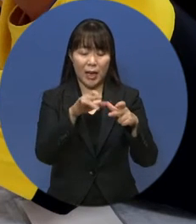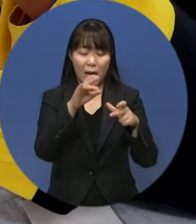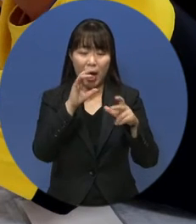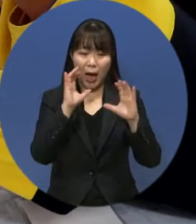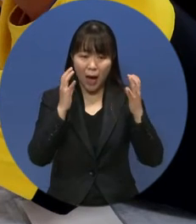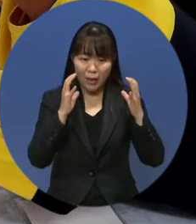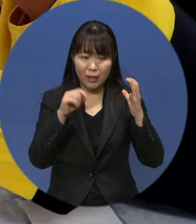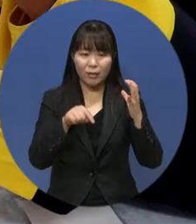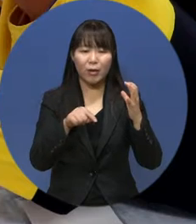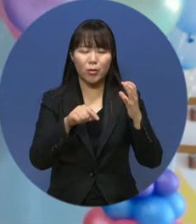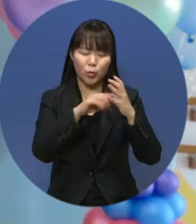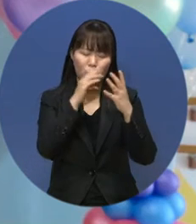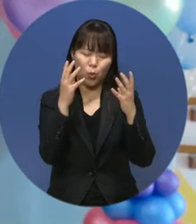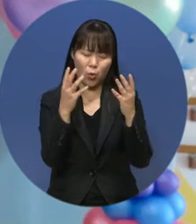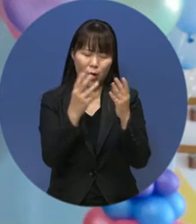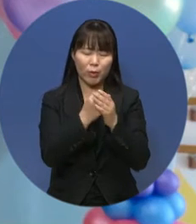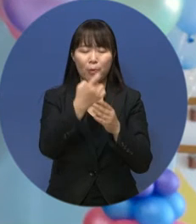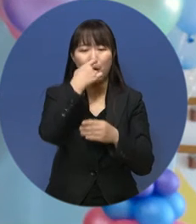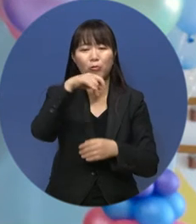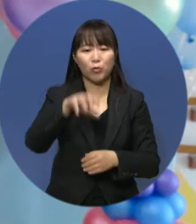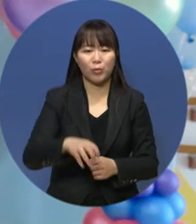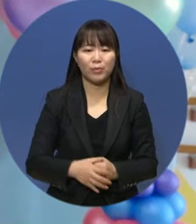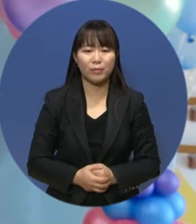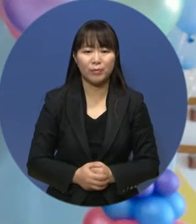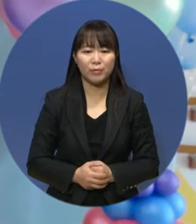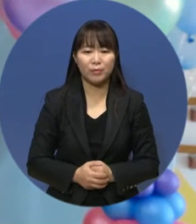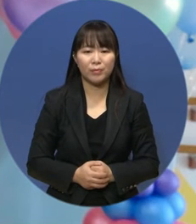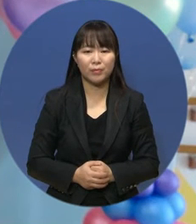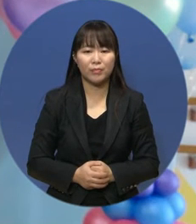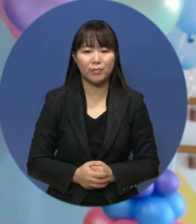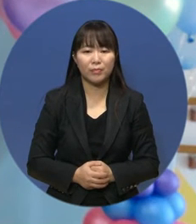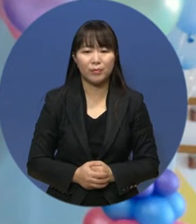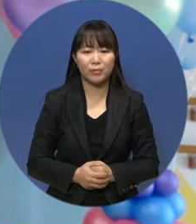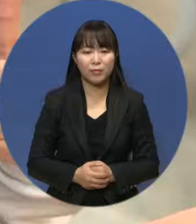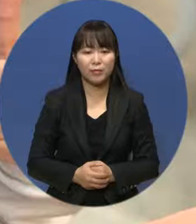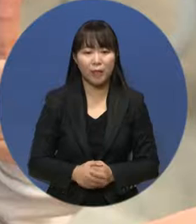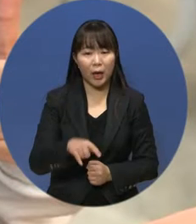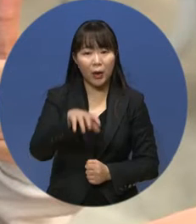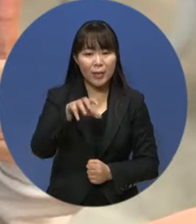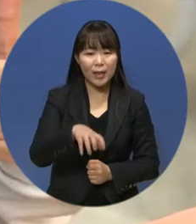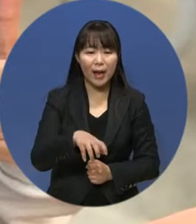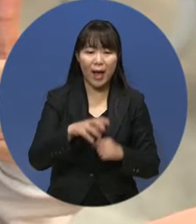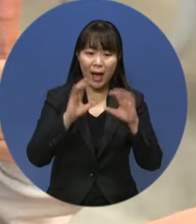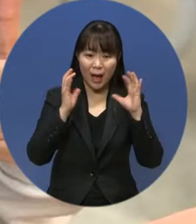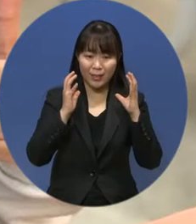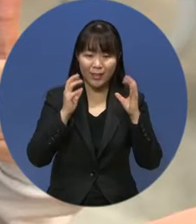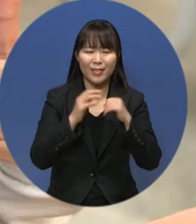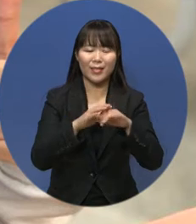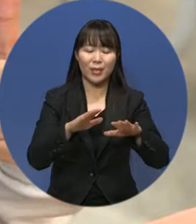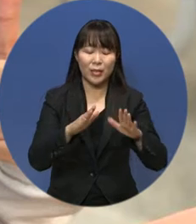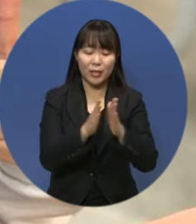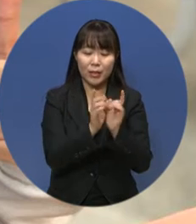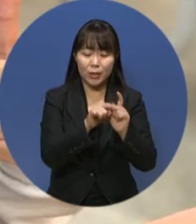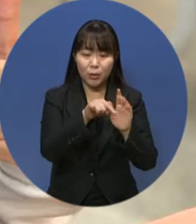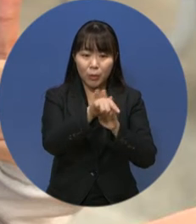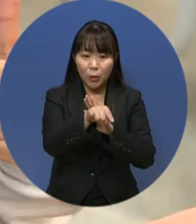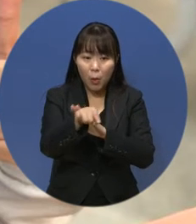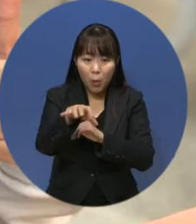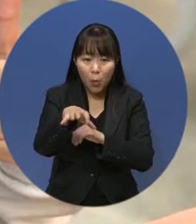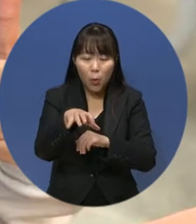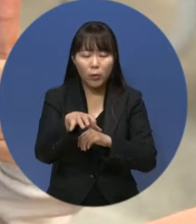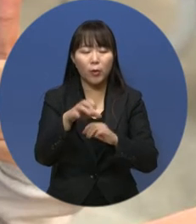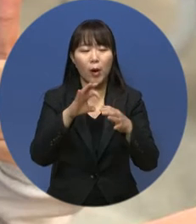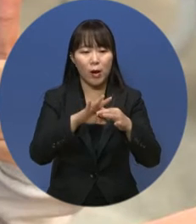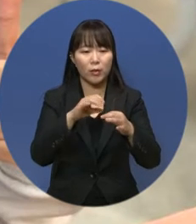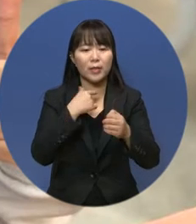아이들의 종합 배움터 입니다 이곳에서 아이들은 현장중심 체험